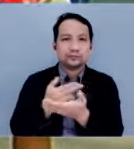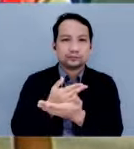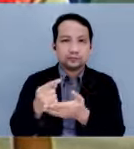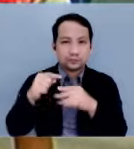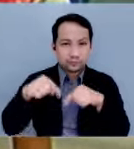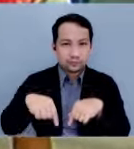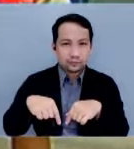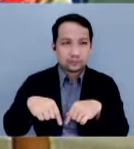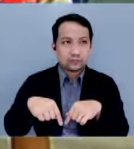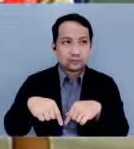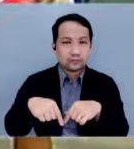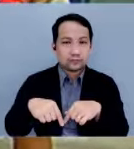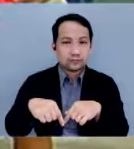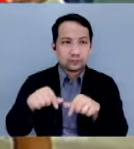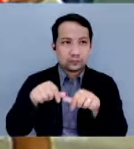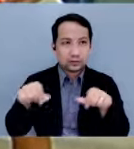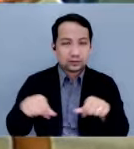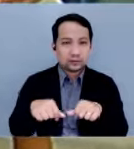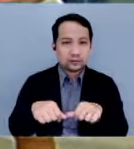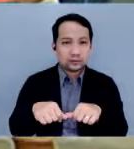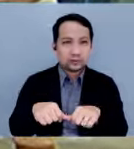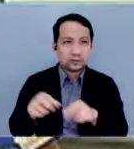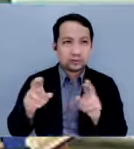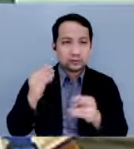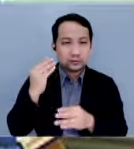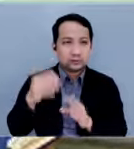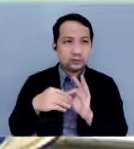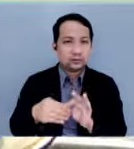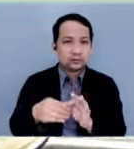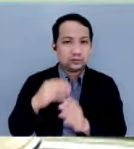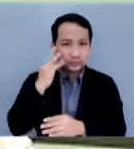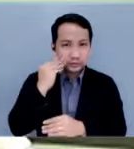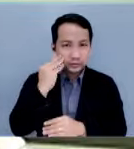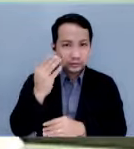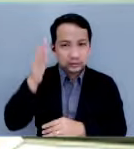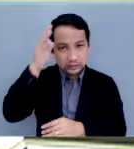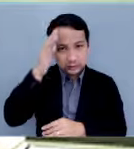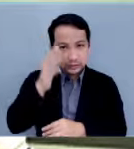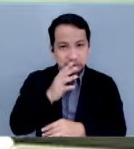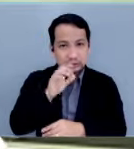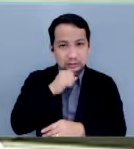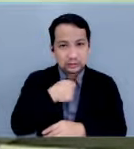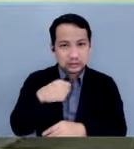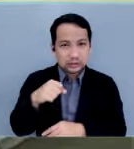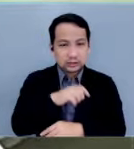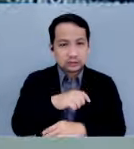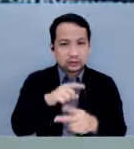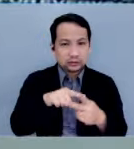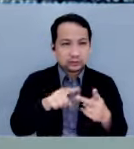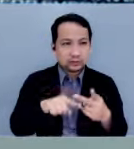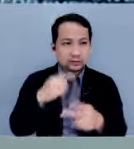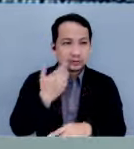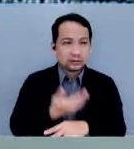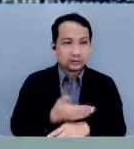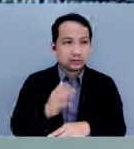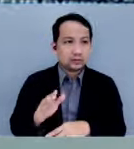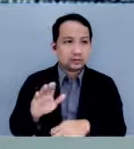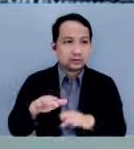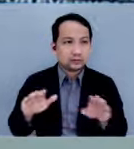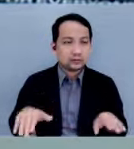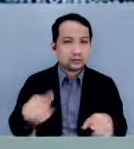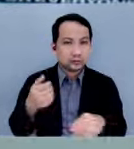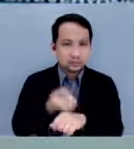Pantalan. Iniiwasan niya kasing iparana sa mga magulang niyang senior citizens at dalawang niyang maliliit pang mga anak ang hirap ng